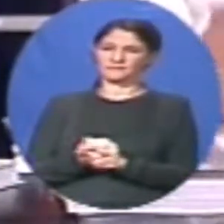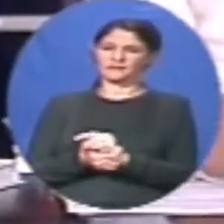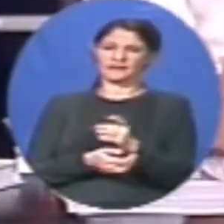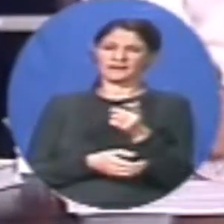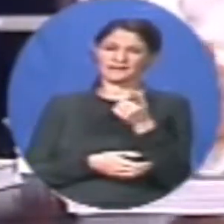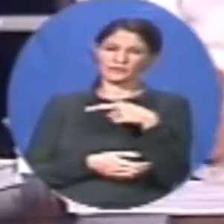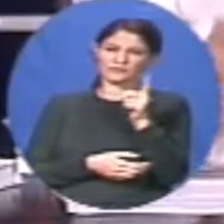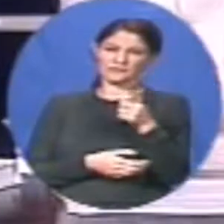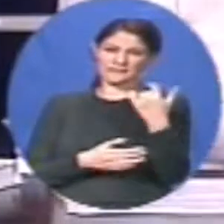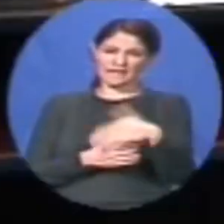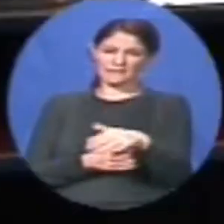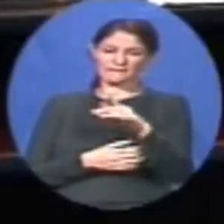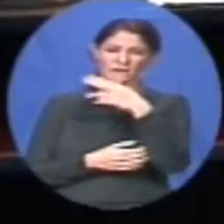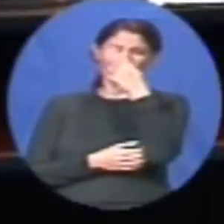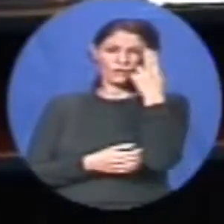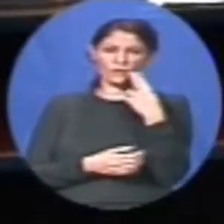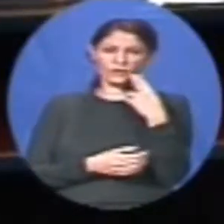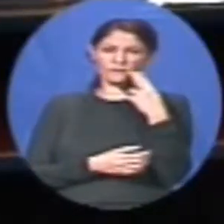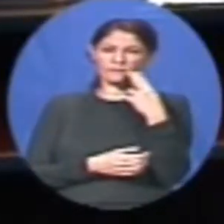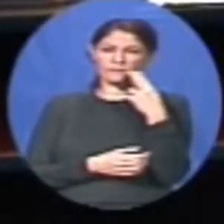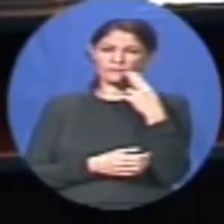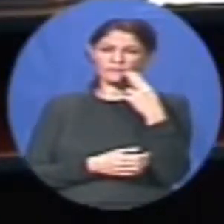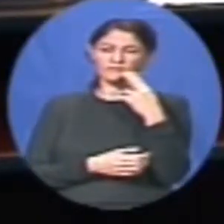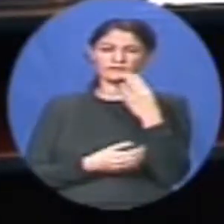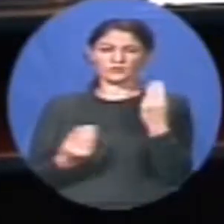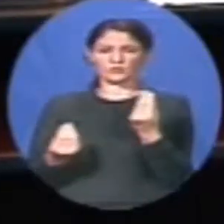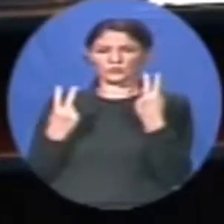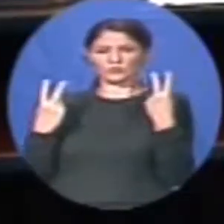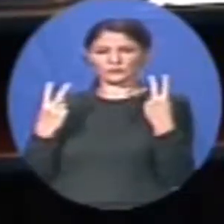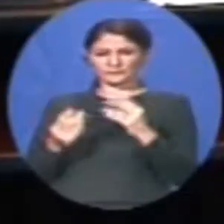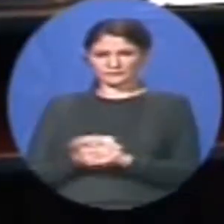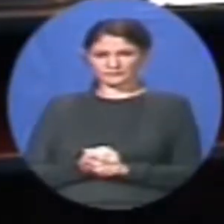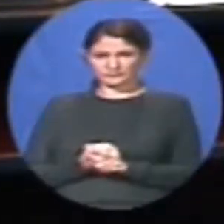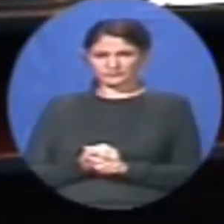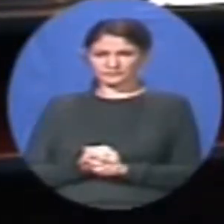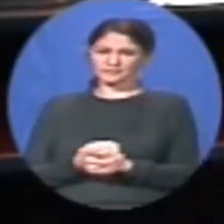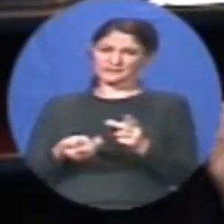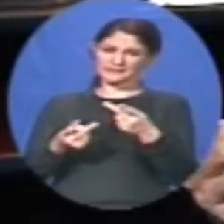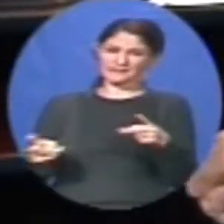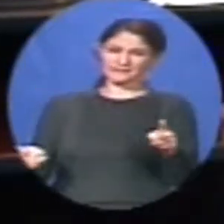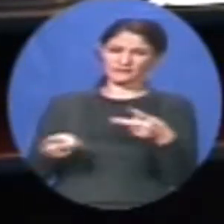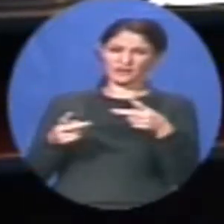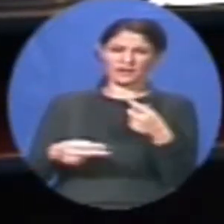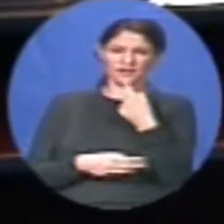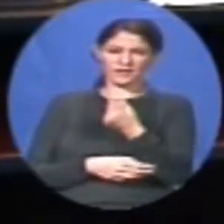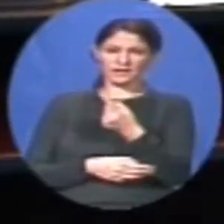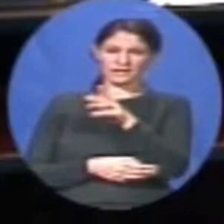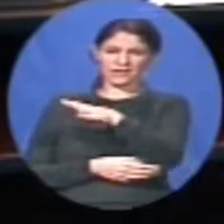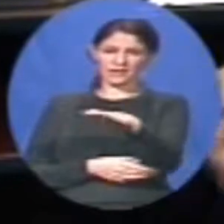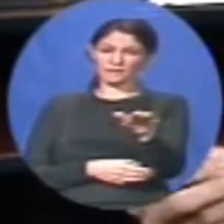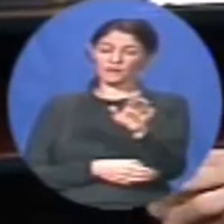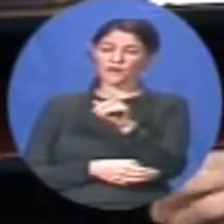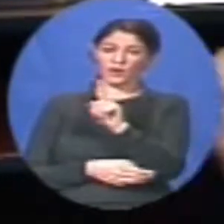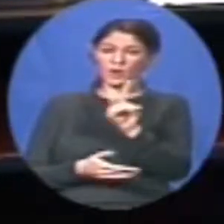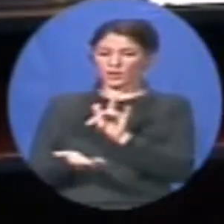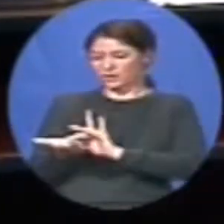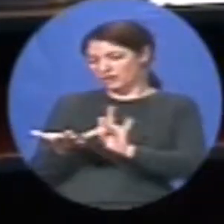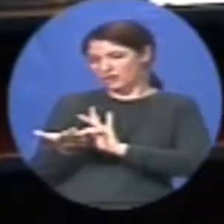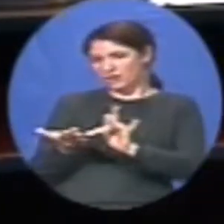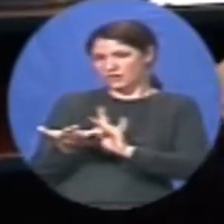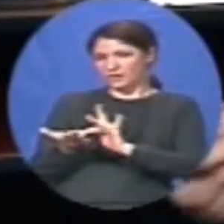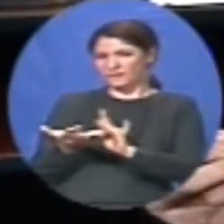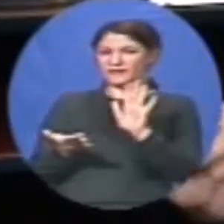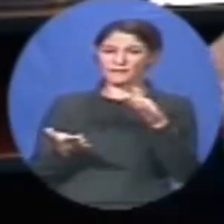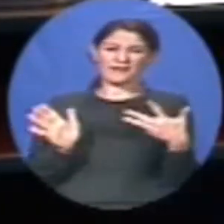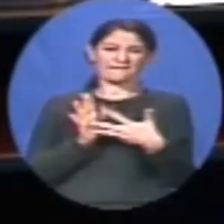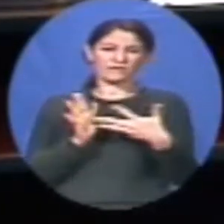בקיצור, דוקטור, אנחנו רוצים תרופה, דוקטור. אי אפשר להגיד לילדים, אל תשחקו כל היום בטלפון וכל הזמן